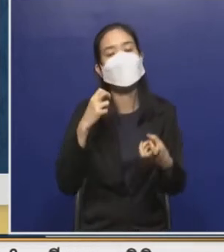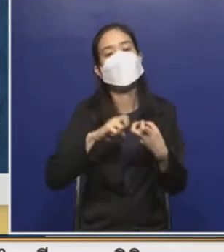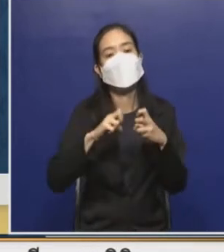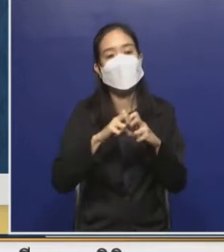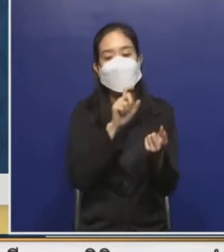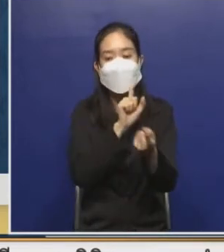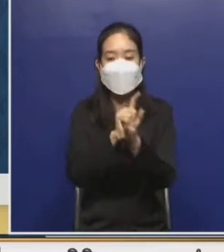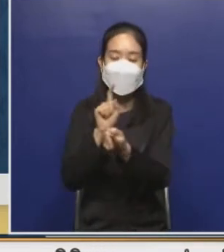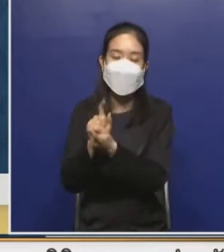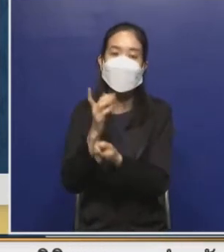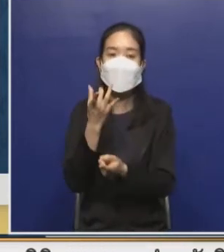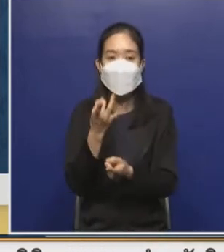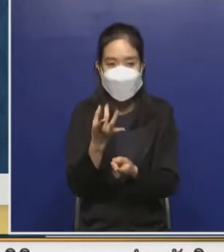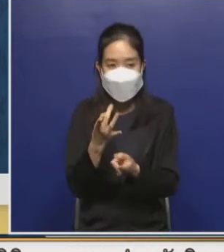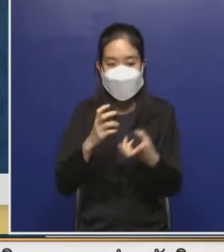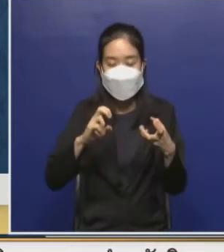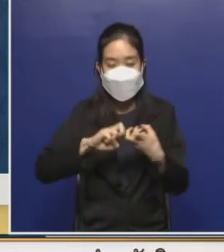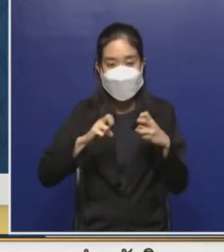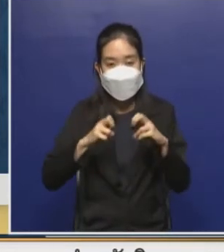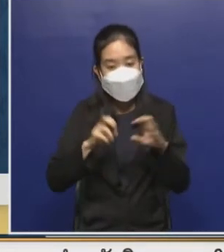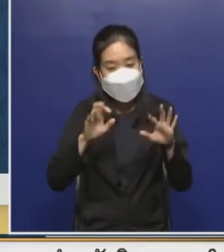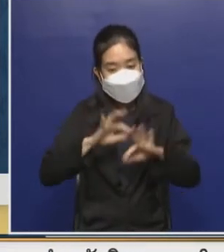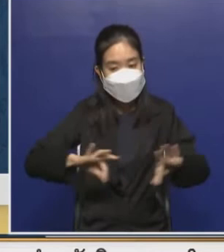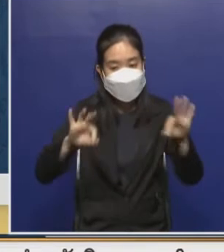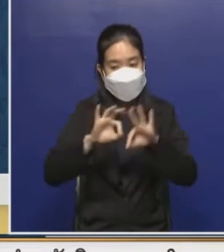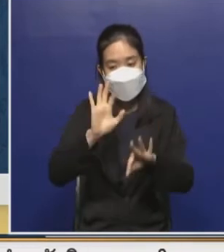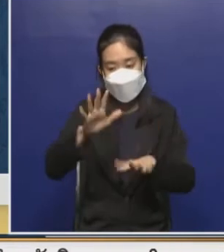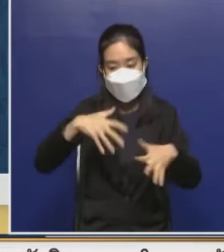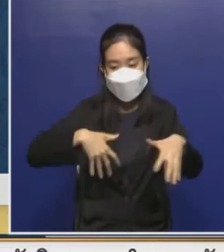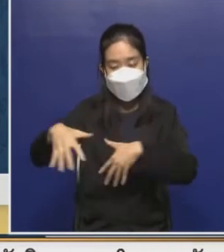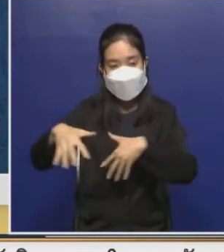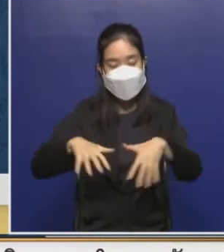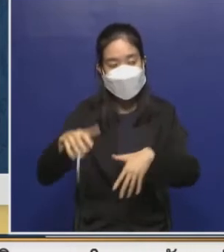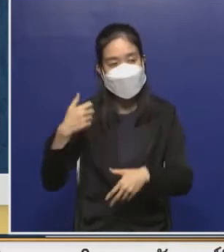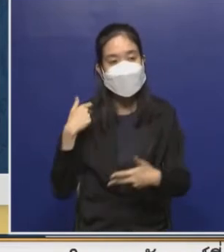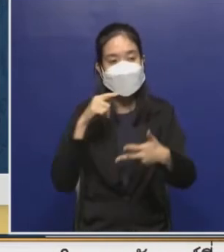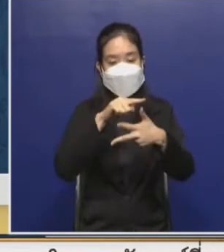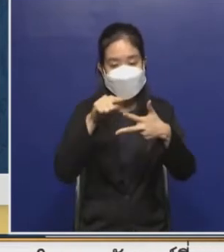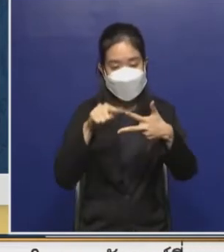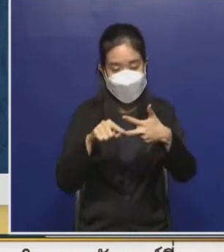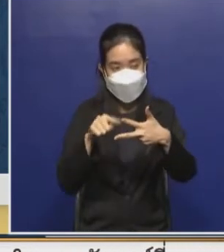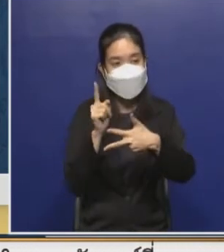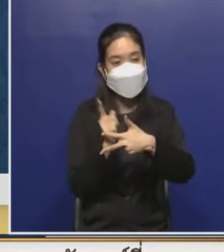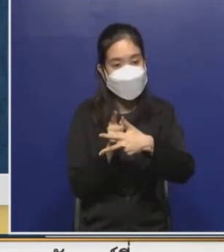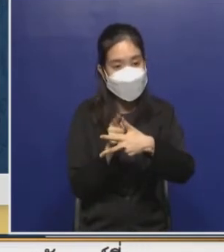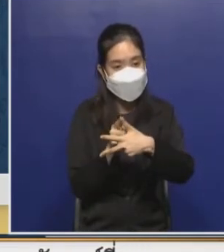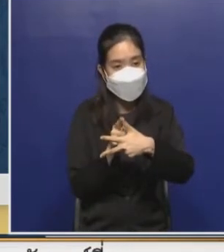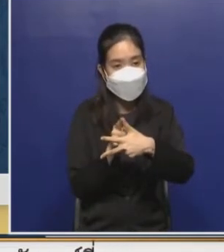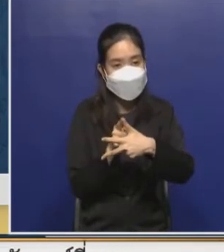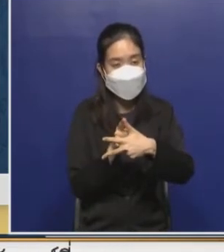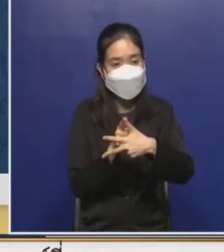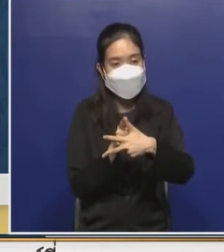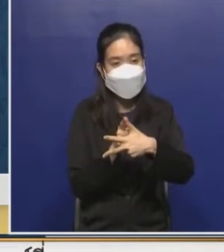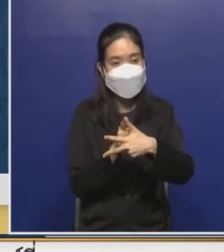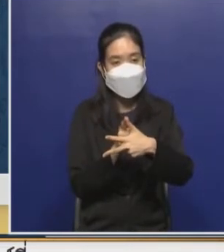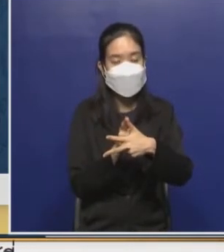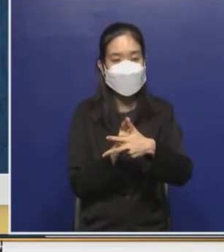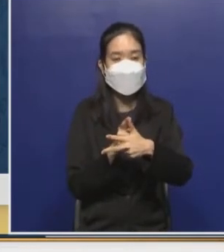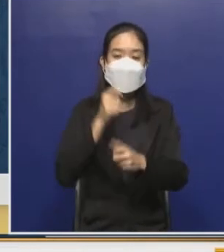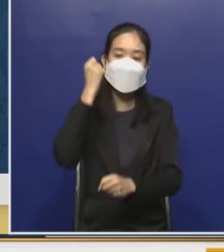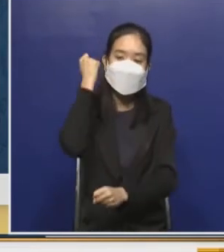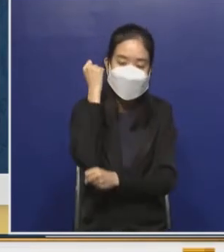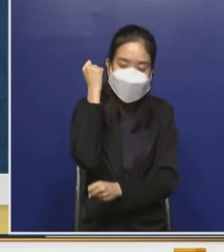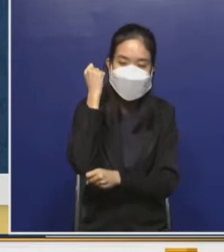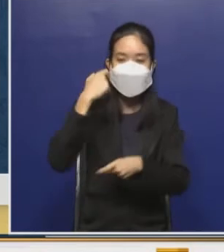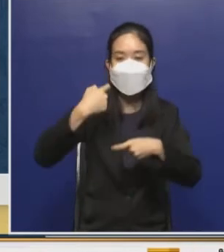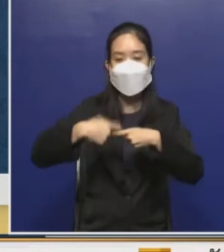าปญหาสำคัญของประเทศและของประชาชนมี 3 ปการครัประการท 1ความยากจนแลความเหอมลำ